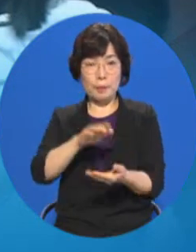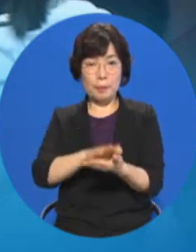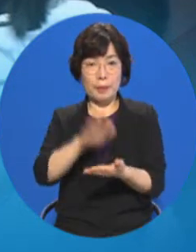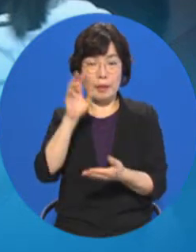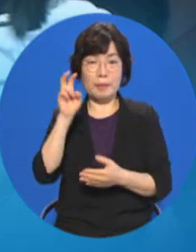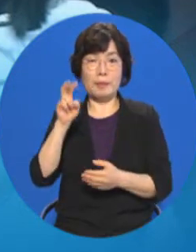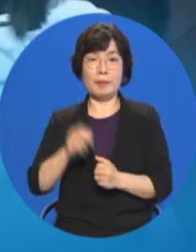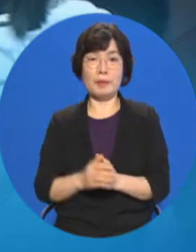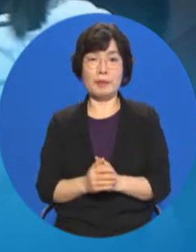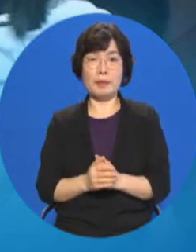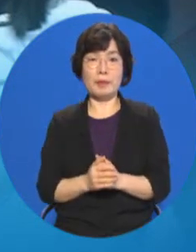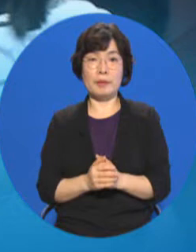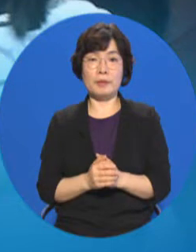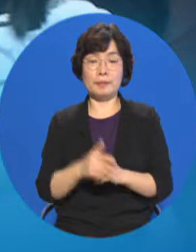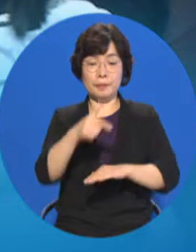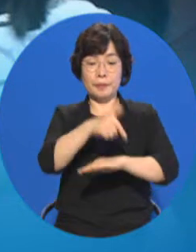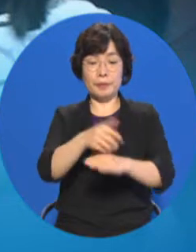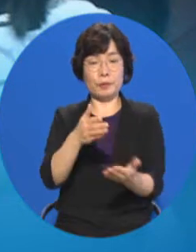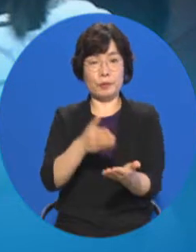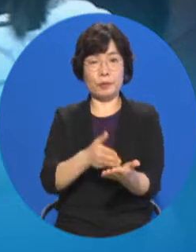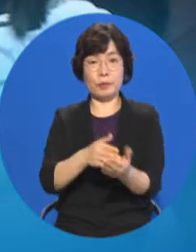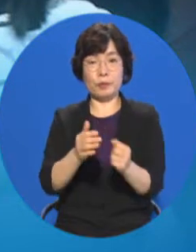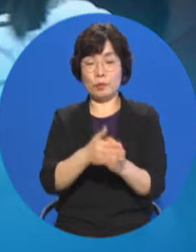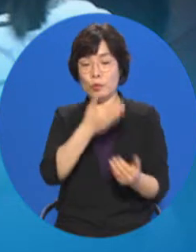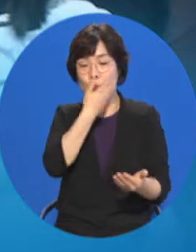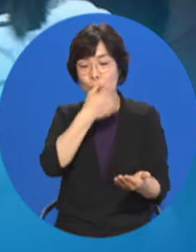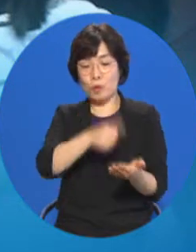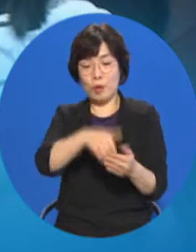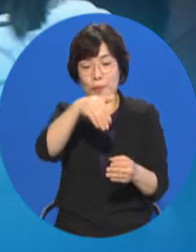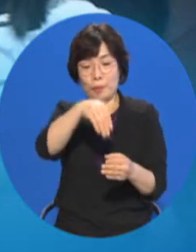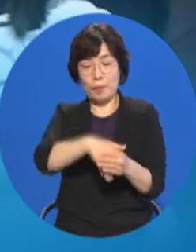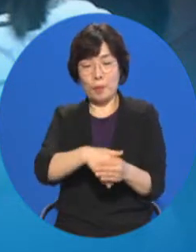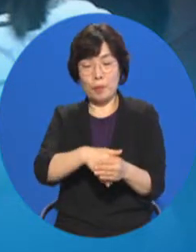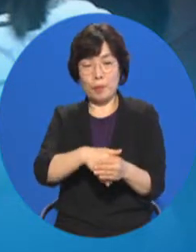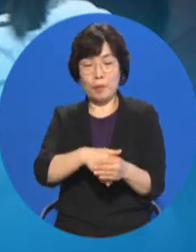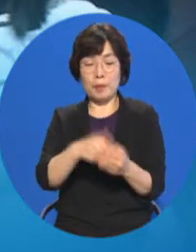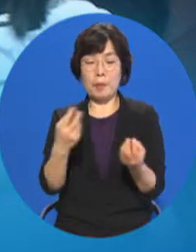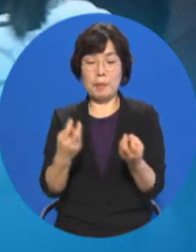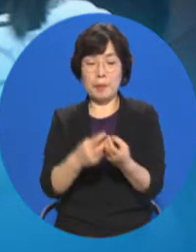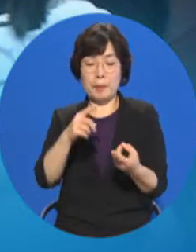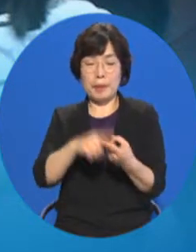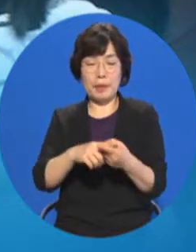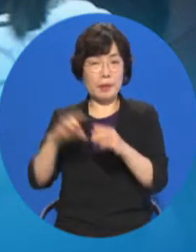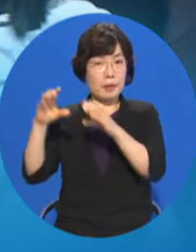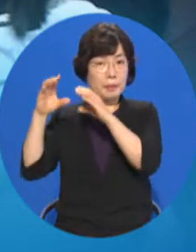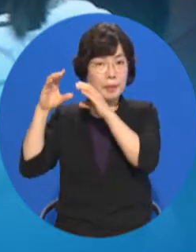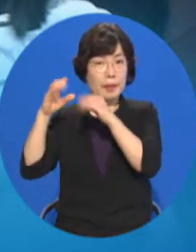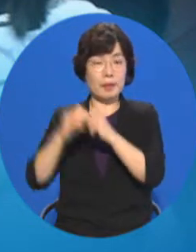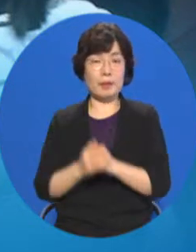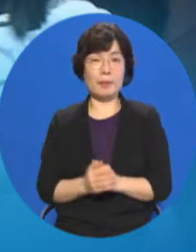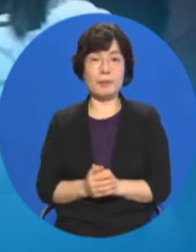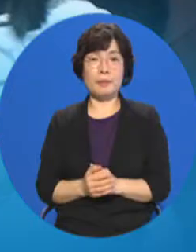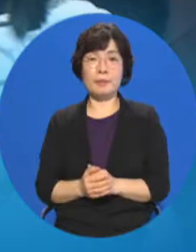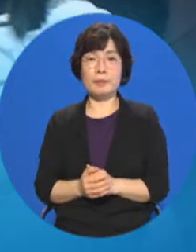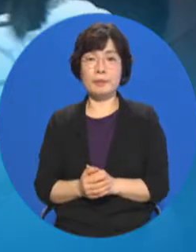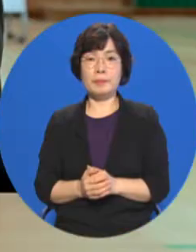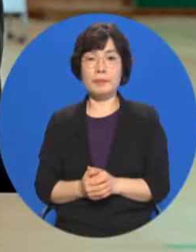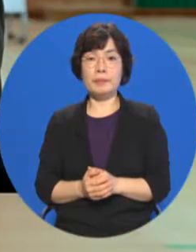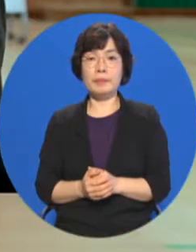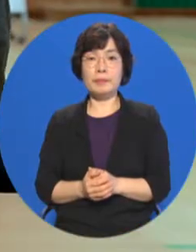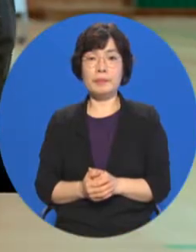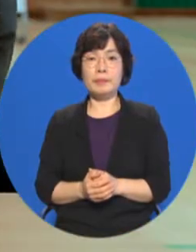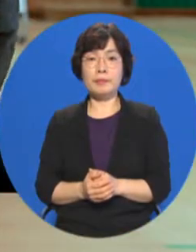있는데요 데스크 인터뷰 오늘은 소중한 한표 어떻게 행사 할 지 자세히 들어보겠습니다 김종수 기잡니다